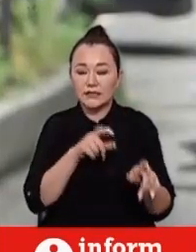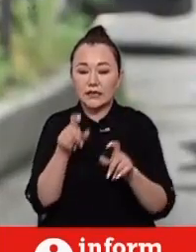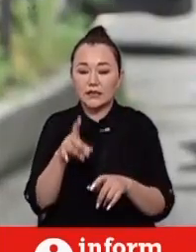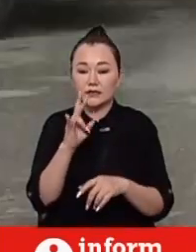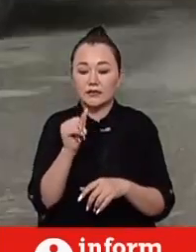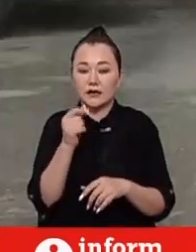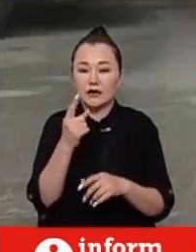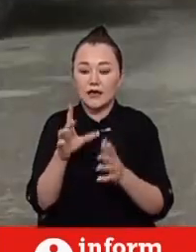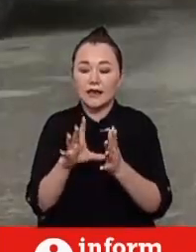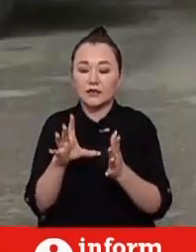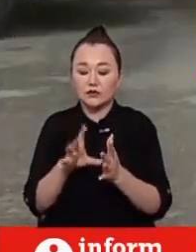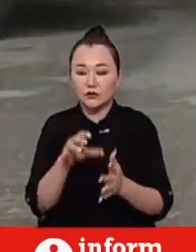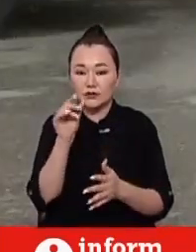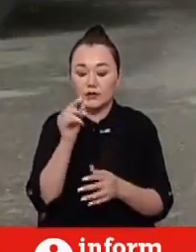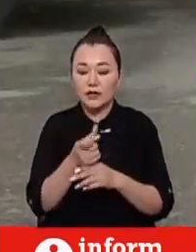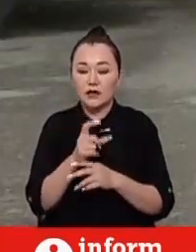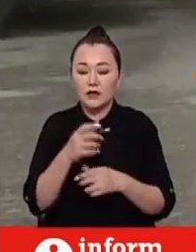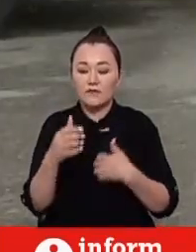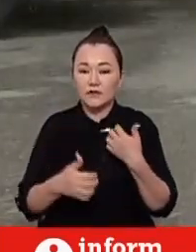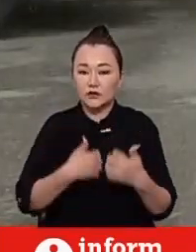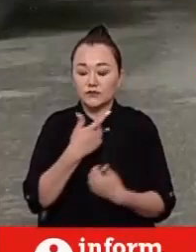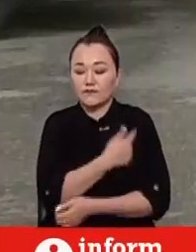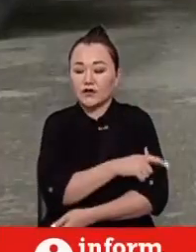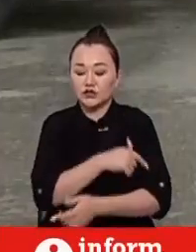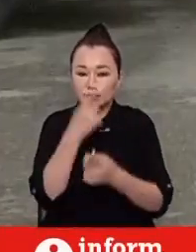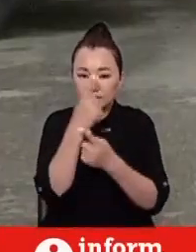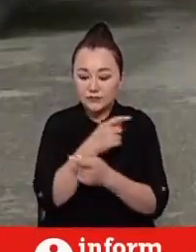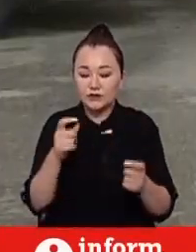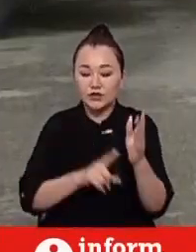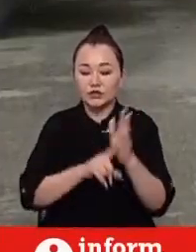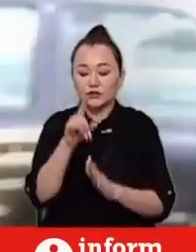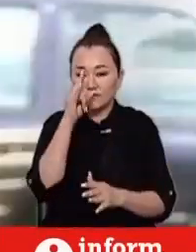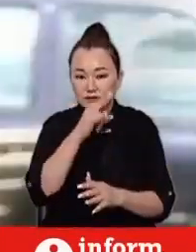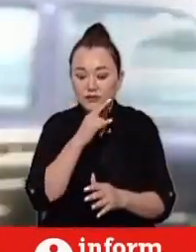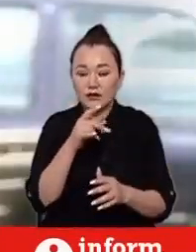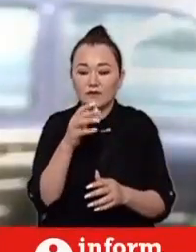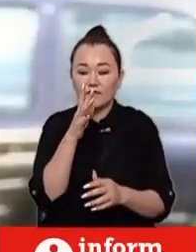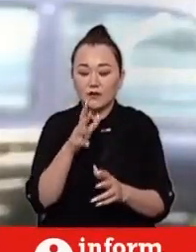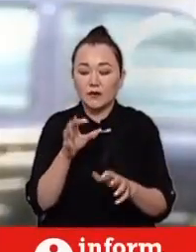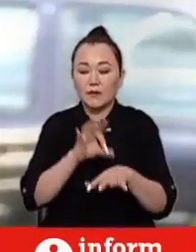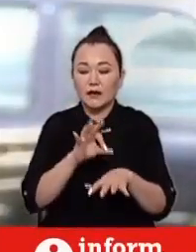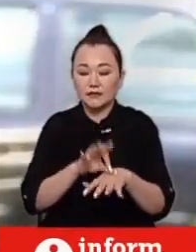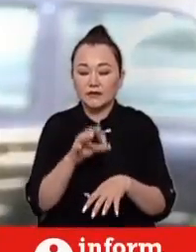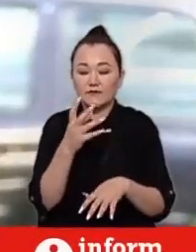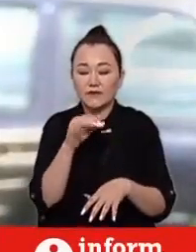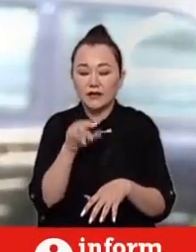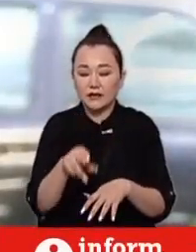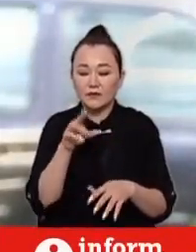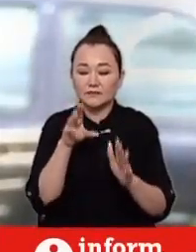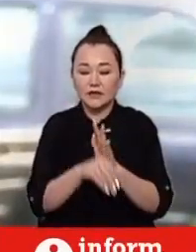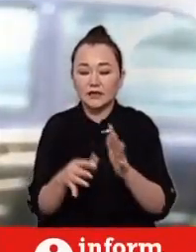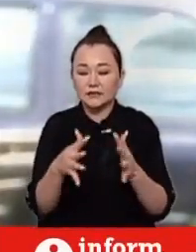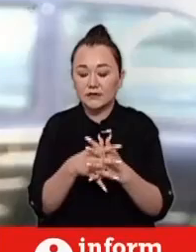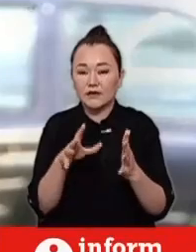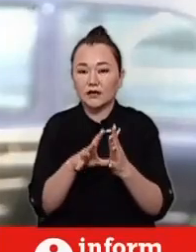на одноразки. Врачи бьют тревогу. Они заявляют, что в Казахстане началась пандемия вейпов. По словам специалистов, в состав электронных